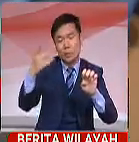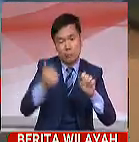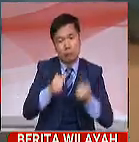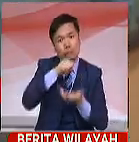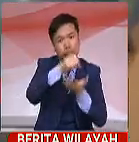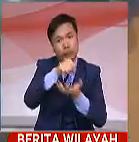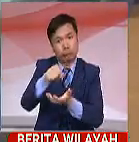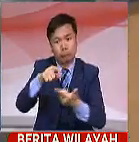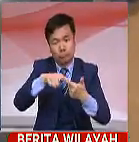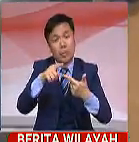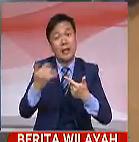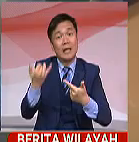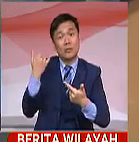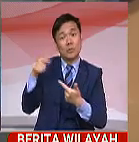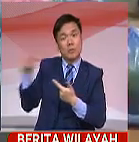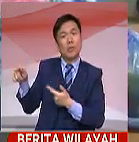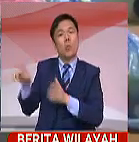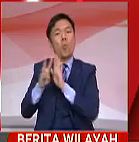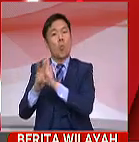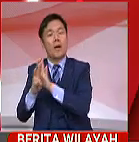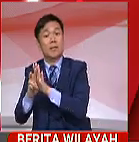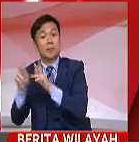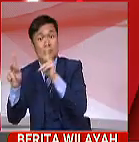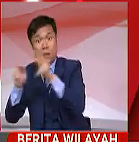melalui wakil kampung yang berdaftar.